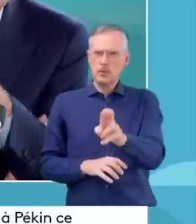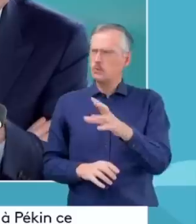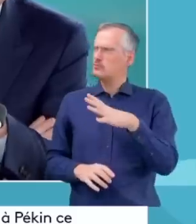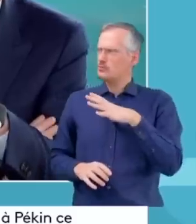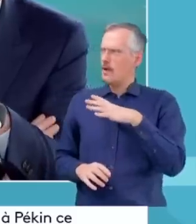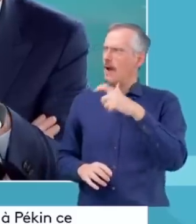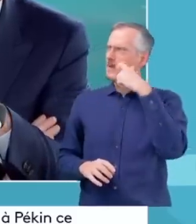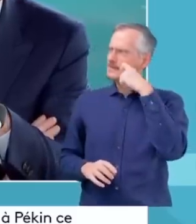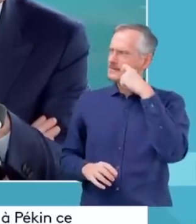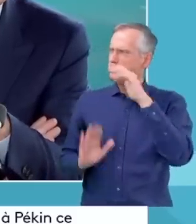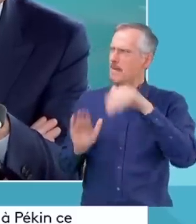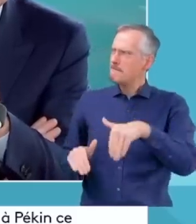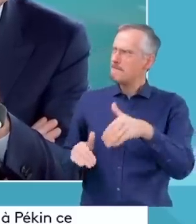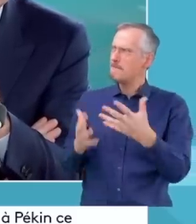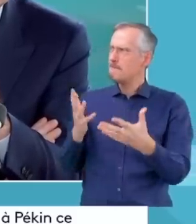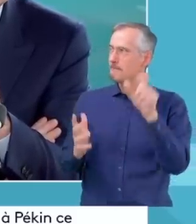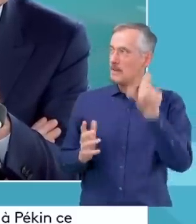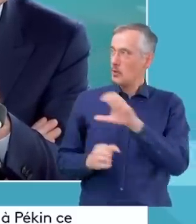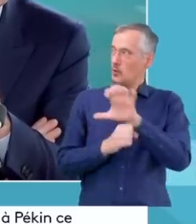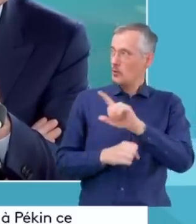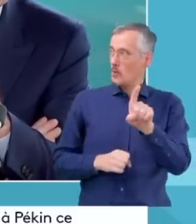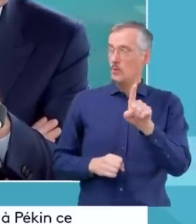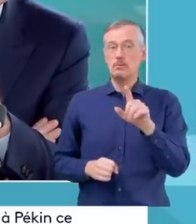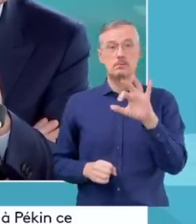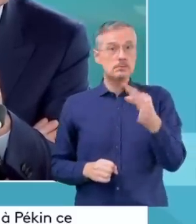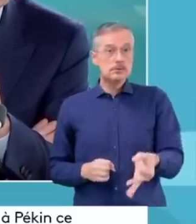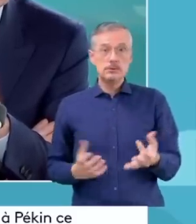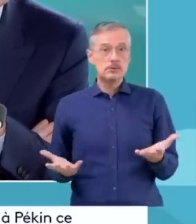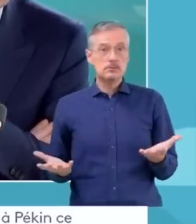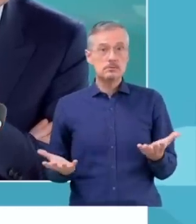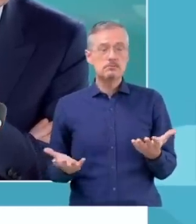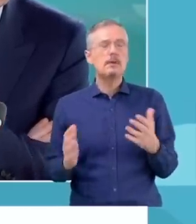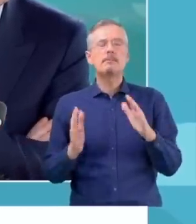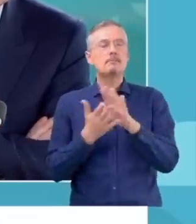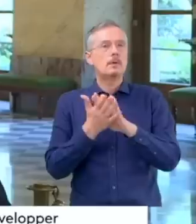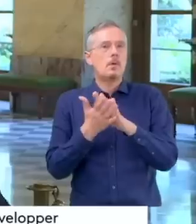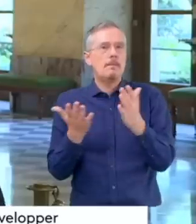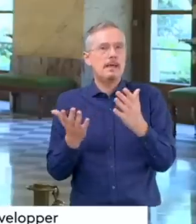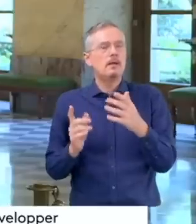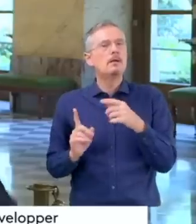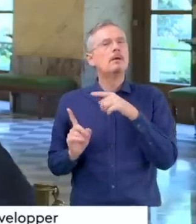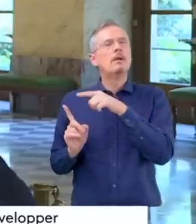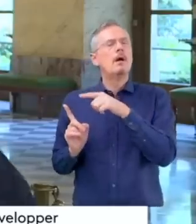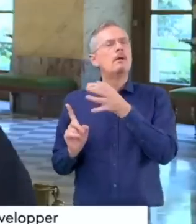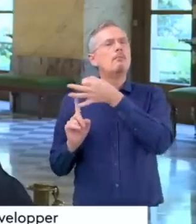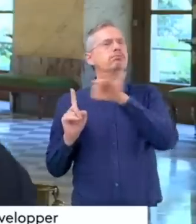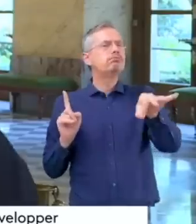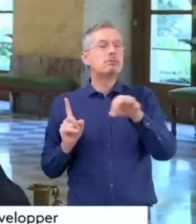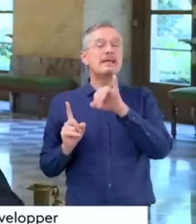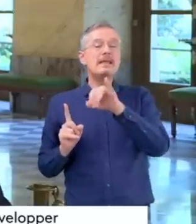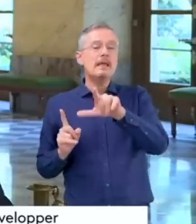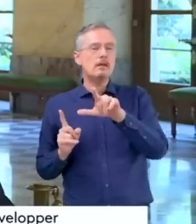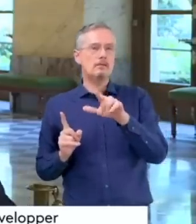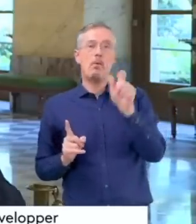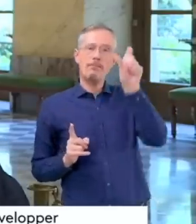si vous admettez... Ce sont des propos... Mais bien sûr, mais de toute façon, d'une part, ce n'est pas ce qu'il a dit, c'était très clair. Et je le répète,